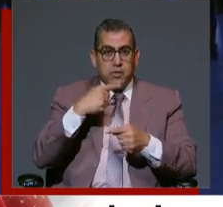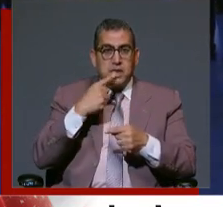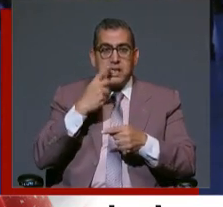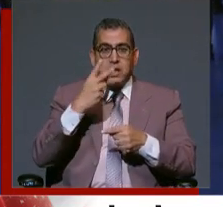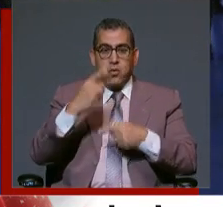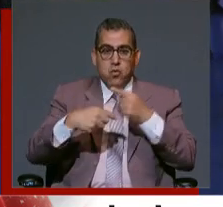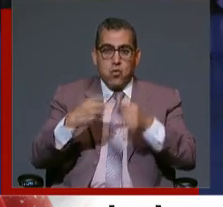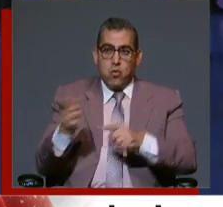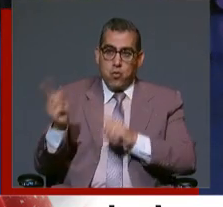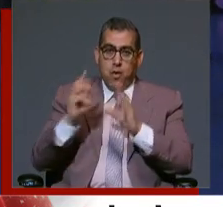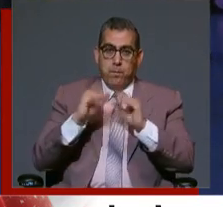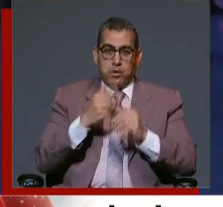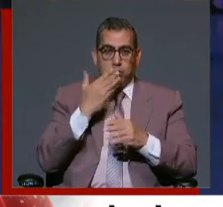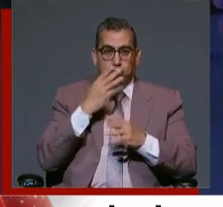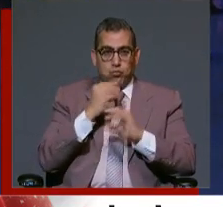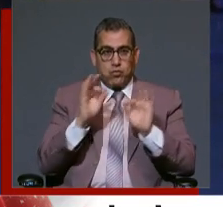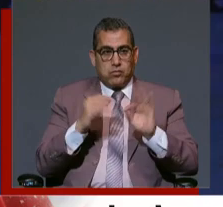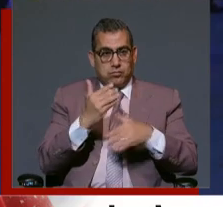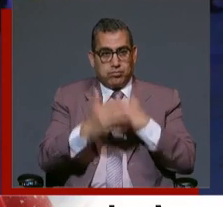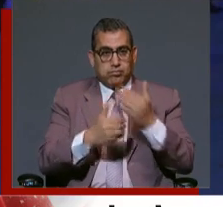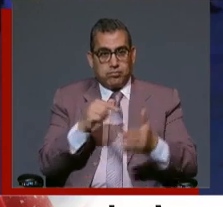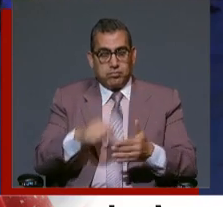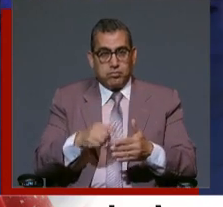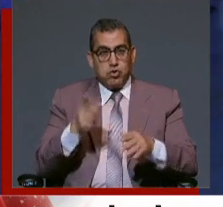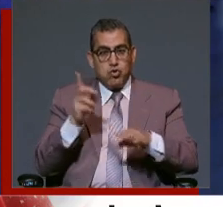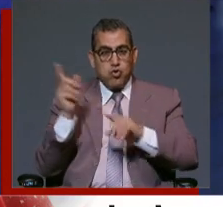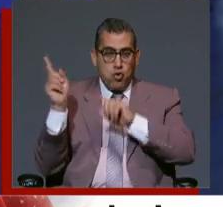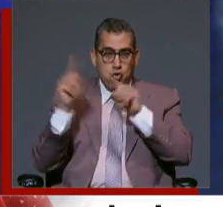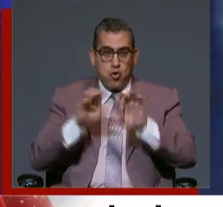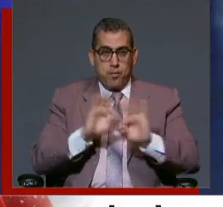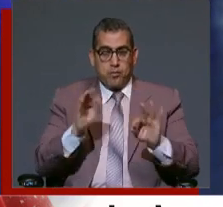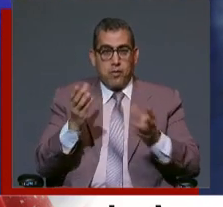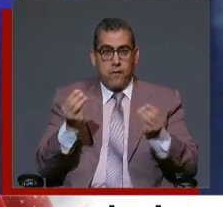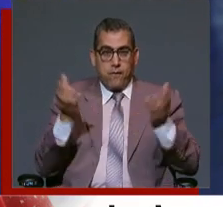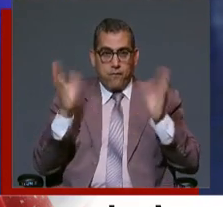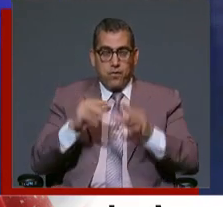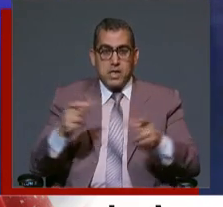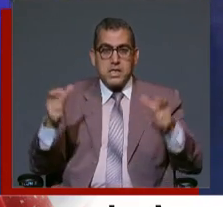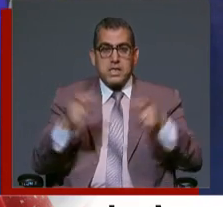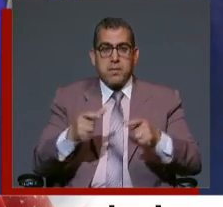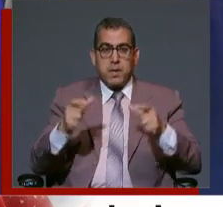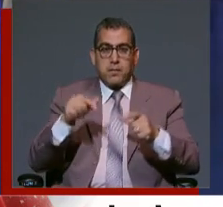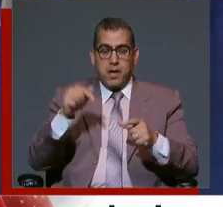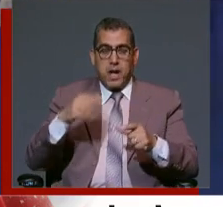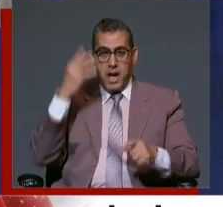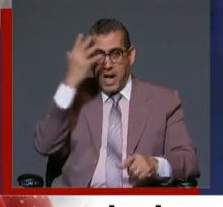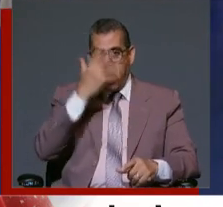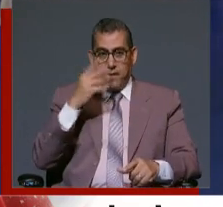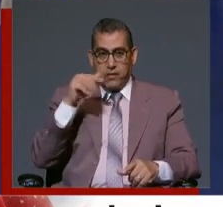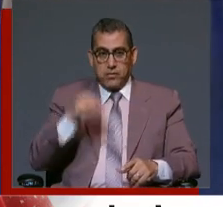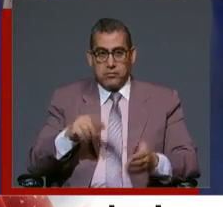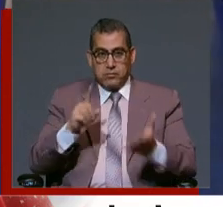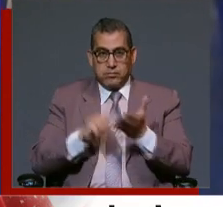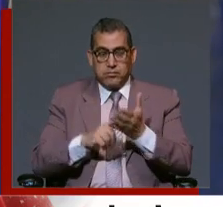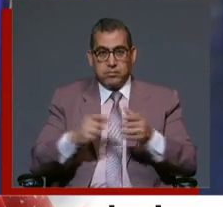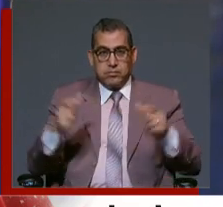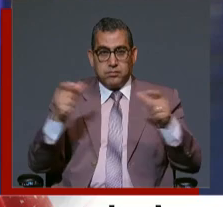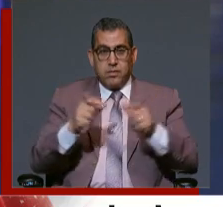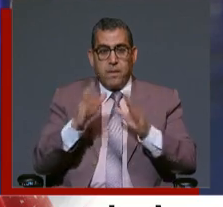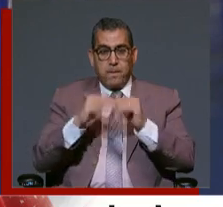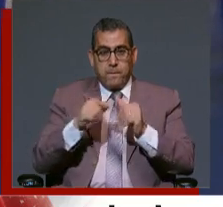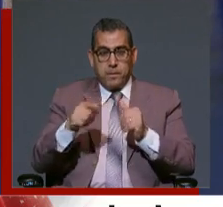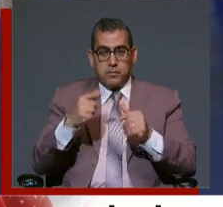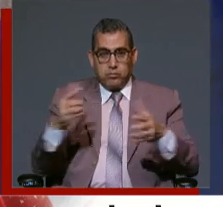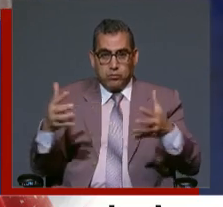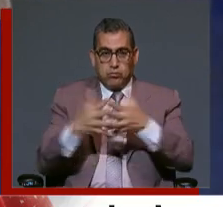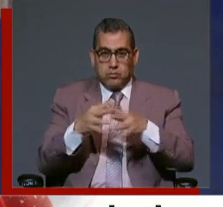التالية، لذلك وإلى اليوم فكثير من الاجتماعات الأفريقية التي كانت مصر طرفا